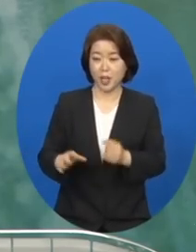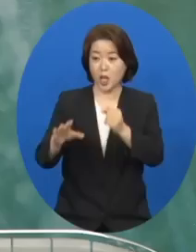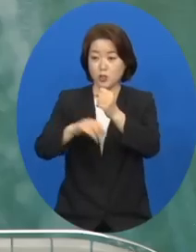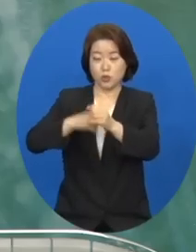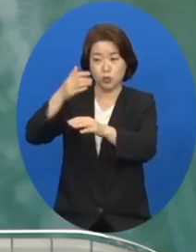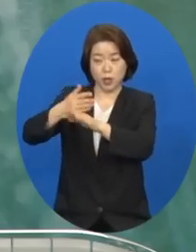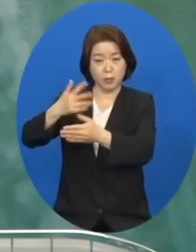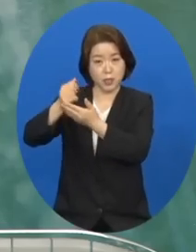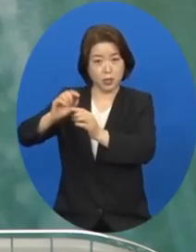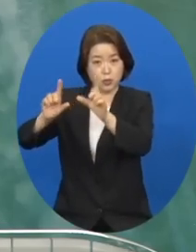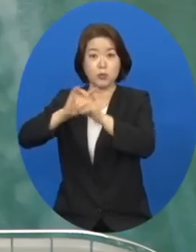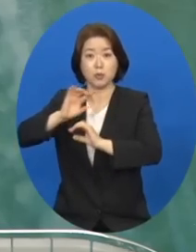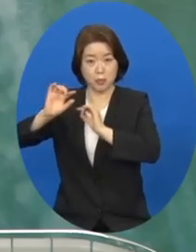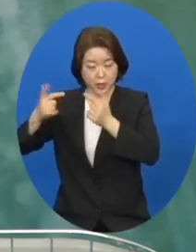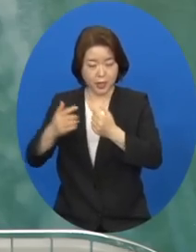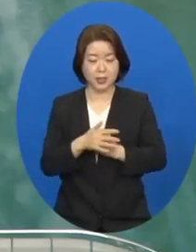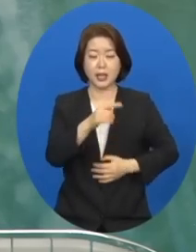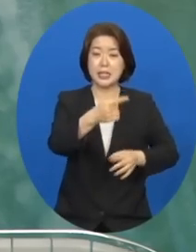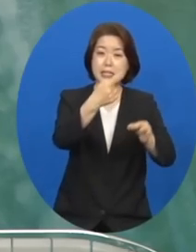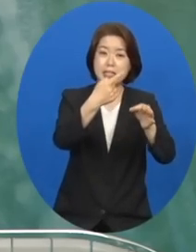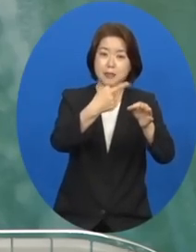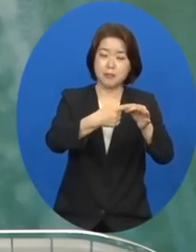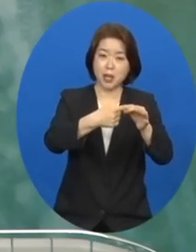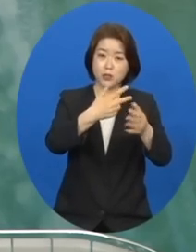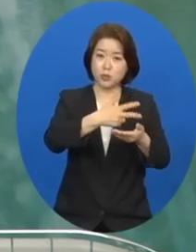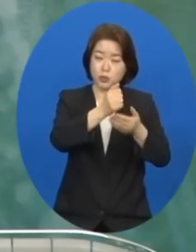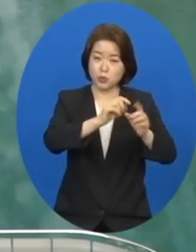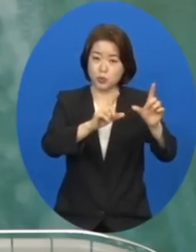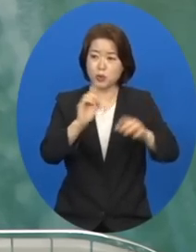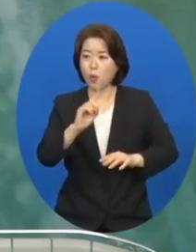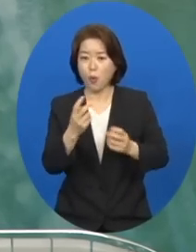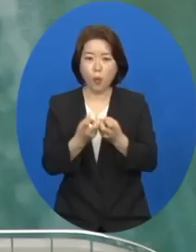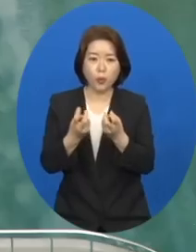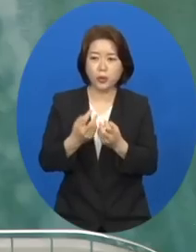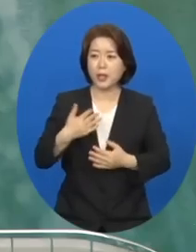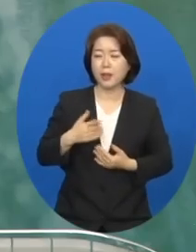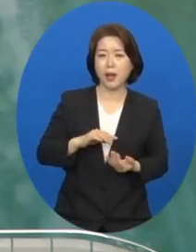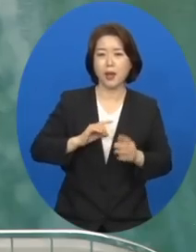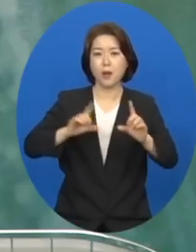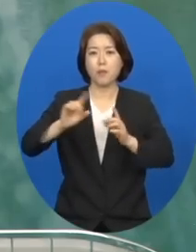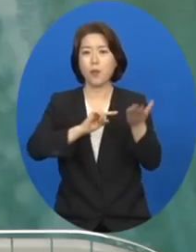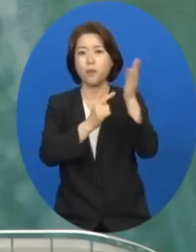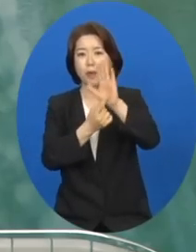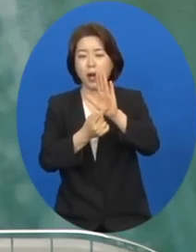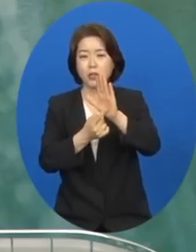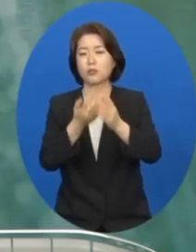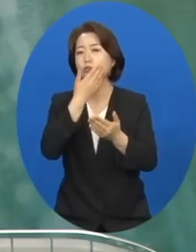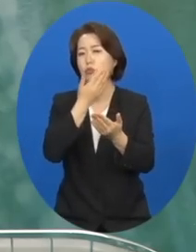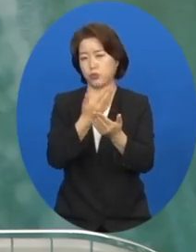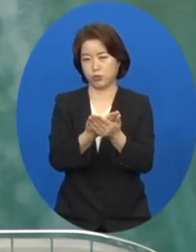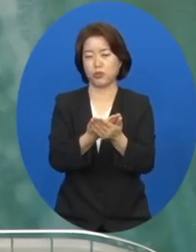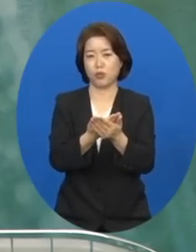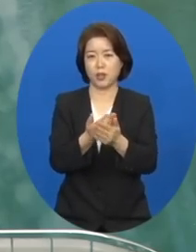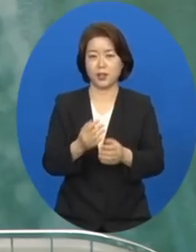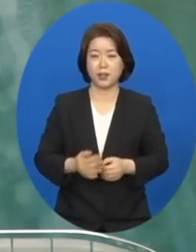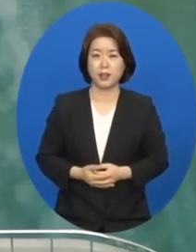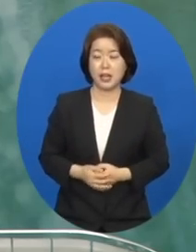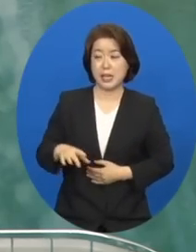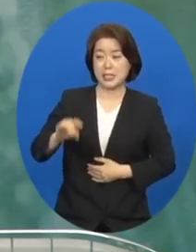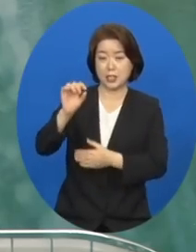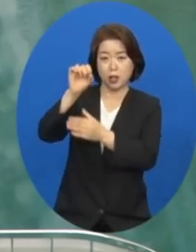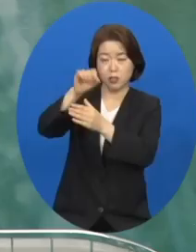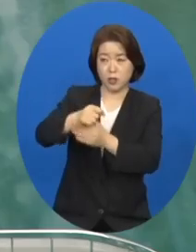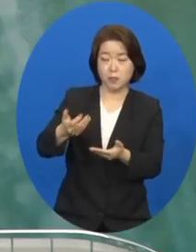아니라 이 맥추 저를 어떻게 돼 하느냐는 너무나 너무나 중요한 것이죠 첫 열매들이 라는 말씀은 구약의